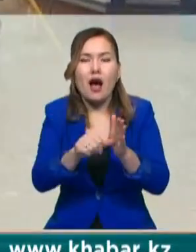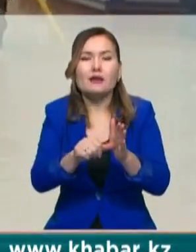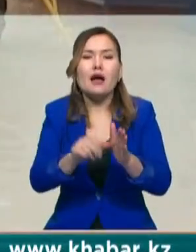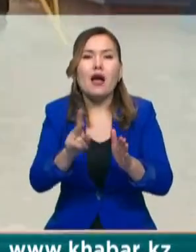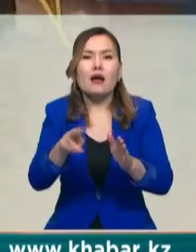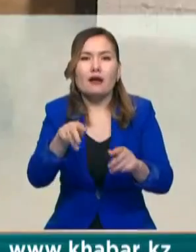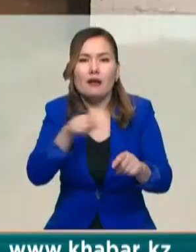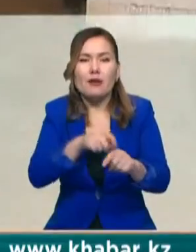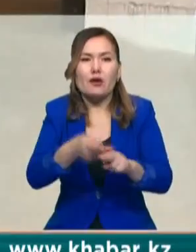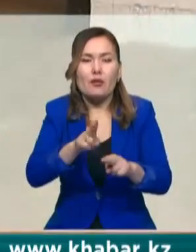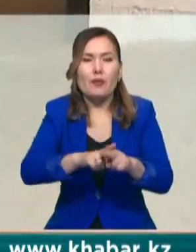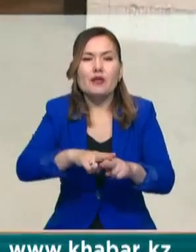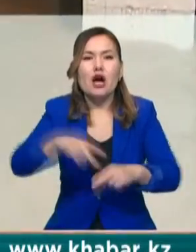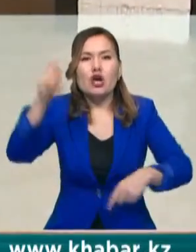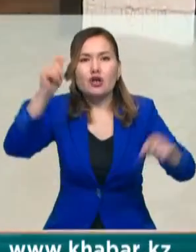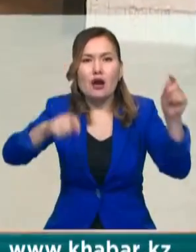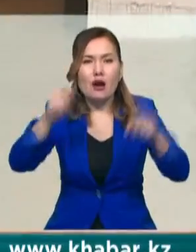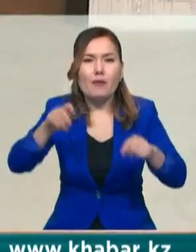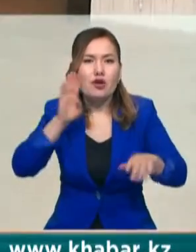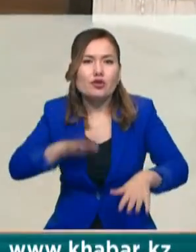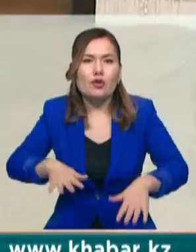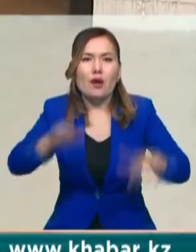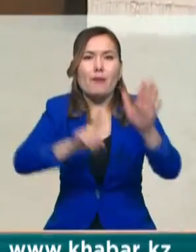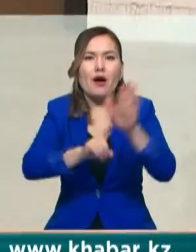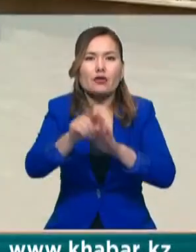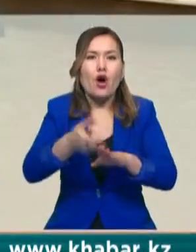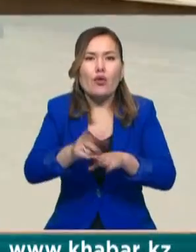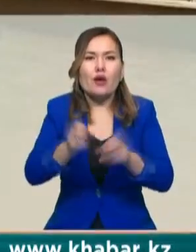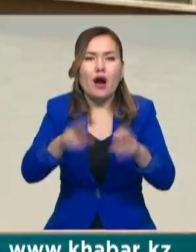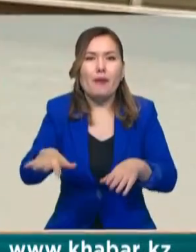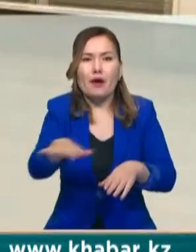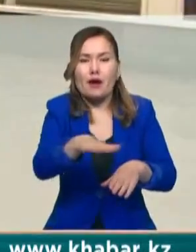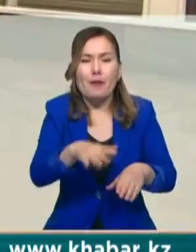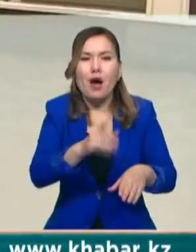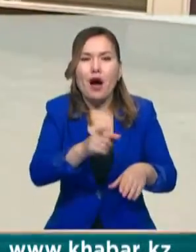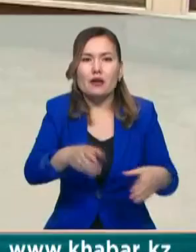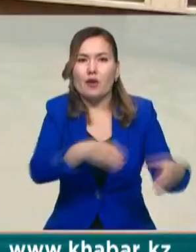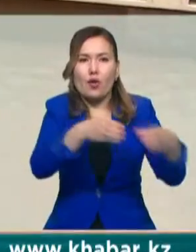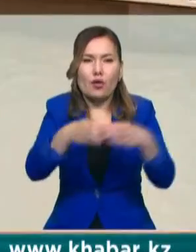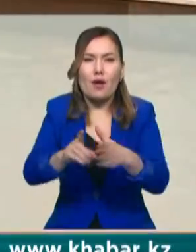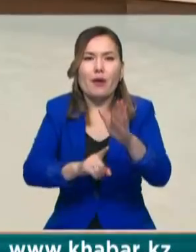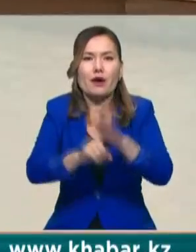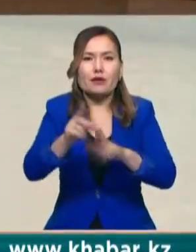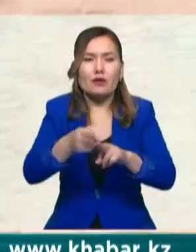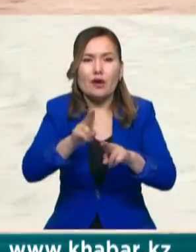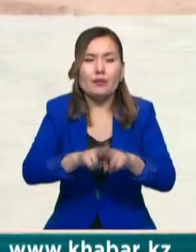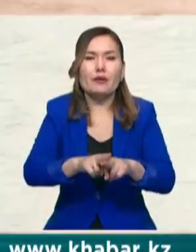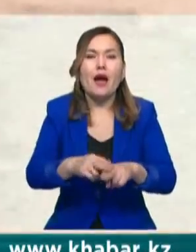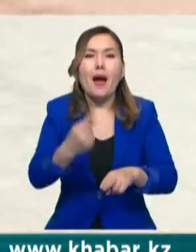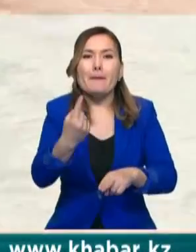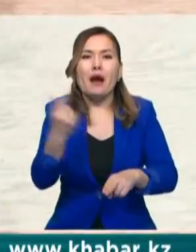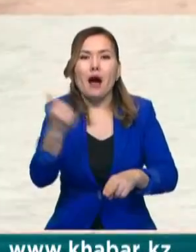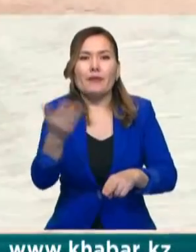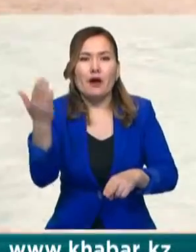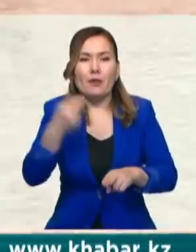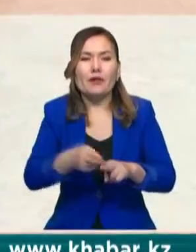Сондай-ақ жаңбыр жауып, елді мекендерде тасқын жүрді. Қазір қауіпті аймақтардан тұрғындар эвакуацияланып жатыр. Айта, кетейік. Осыдан бір апта